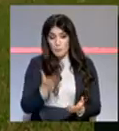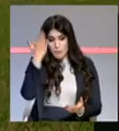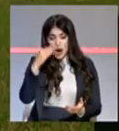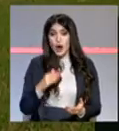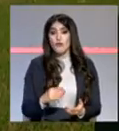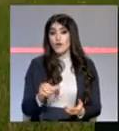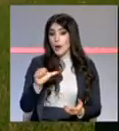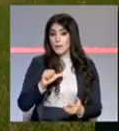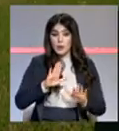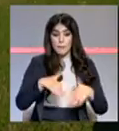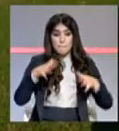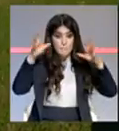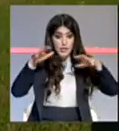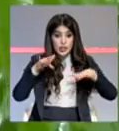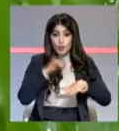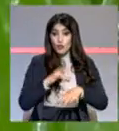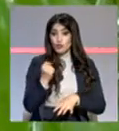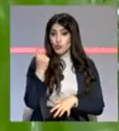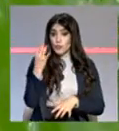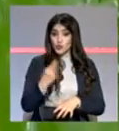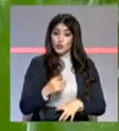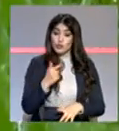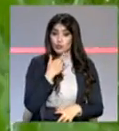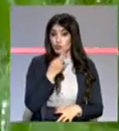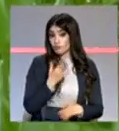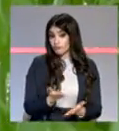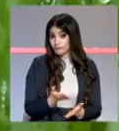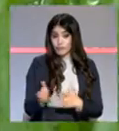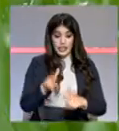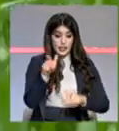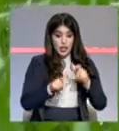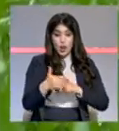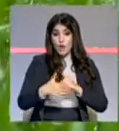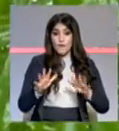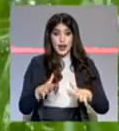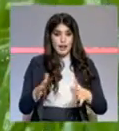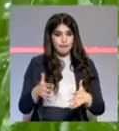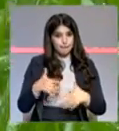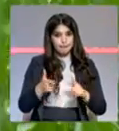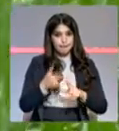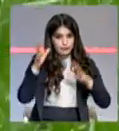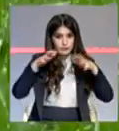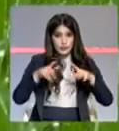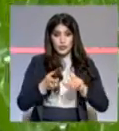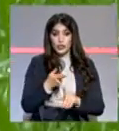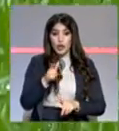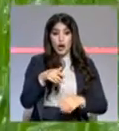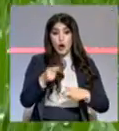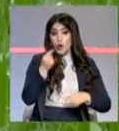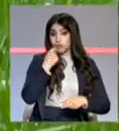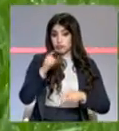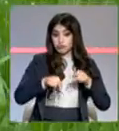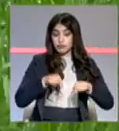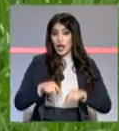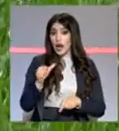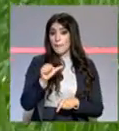بعد المطر معناها يعطي الفين تاعو 100%. وفي الوقت الذي ابتهج فيه الفلاح بنزول الغيث وارتواء زرعه نغص عليها عدم